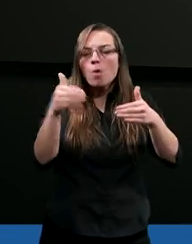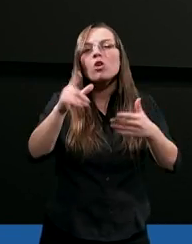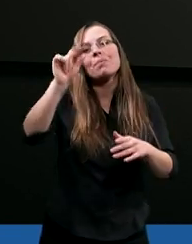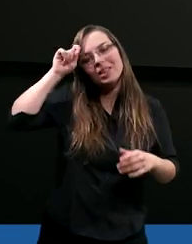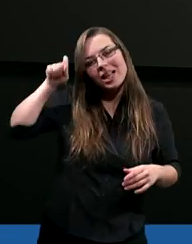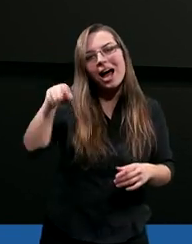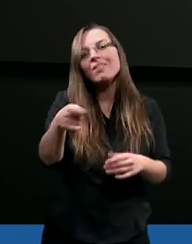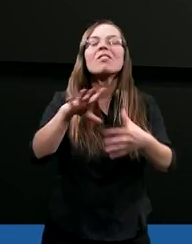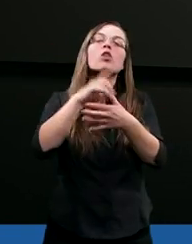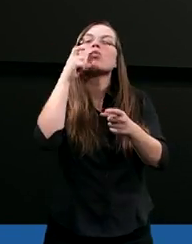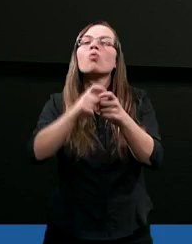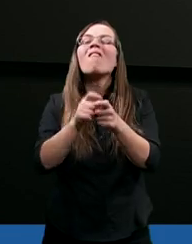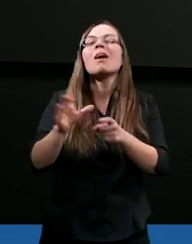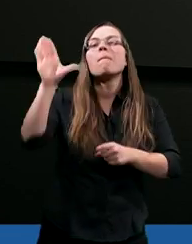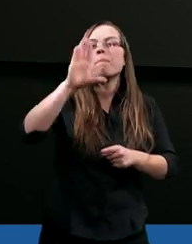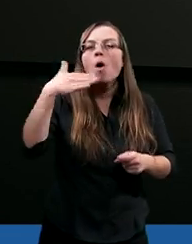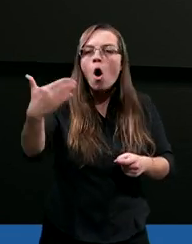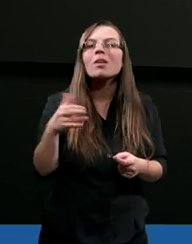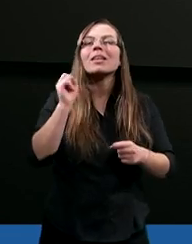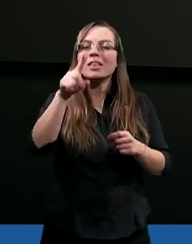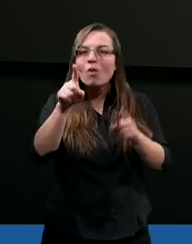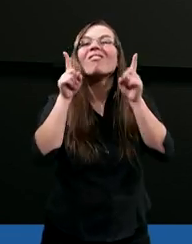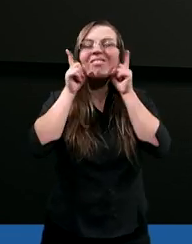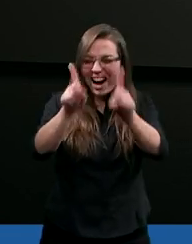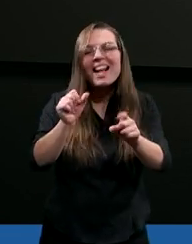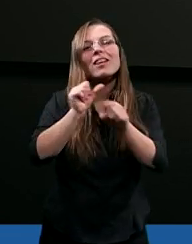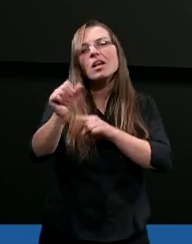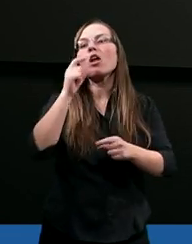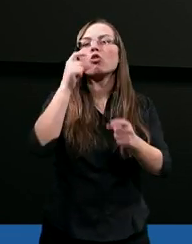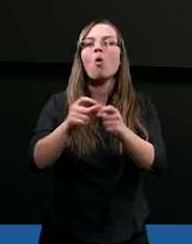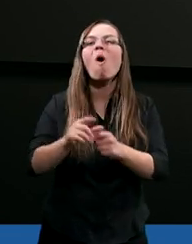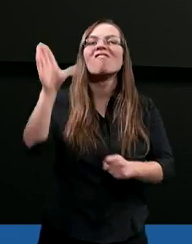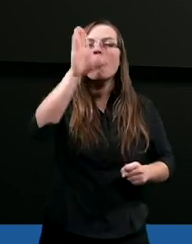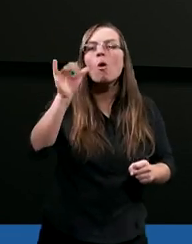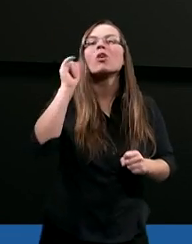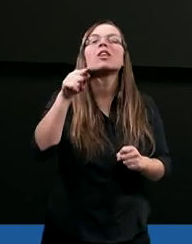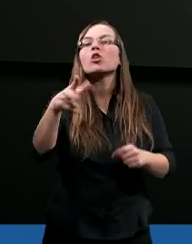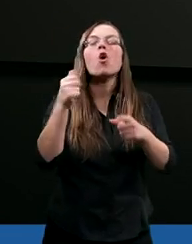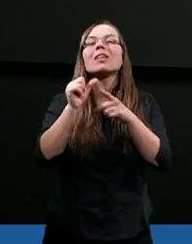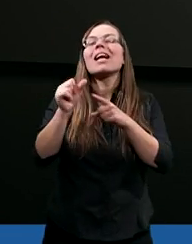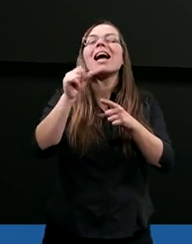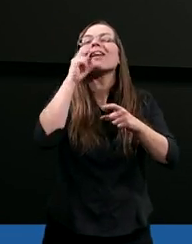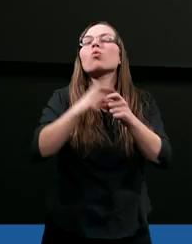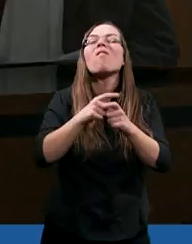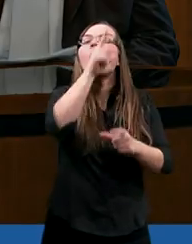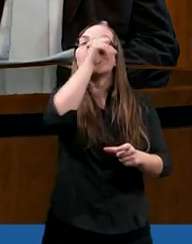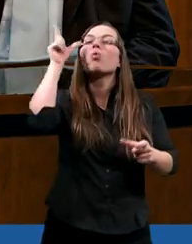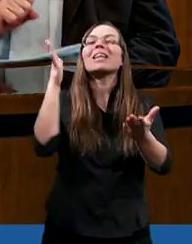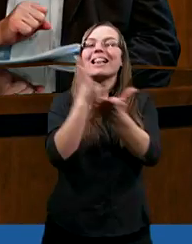nazwać Słowem Bożym, bo faktycznie jest to Słowo Boże, nie jest to Słowo ludzkie.